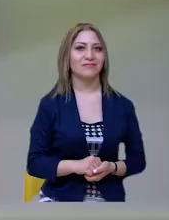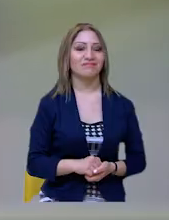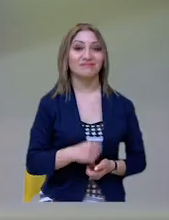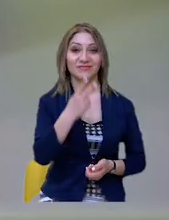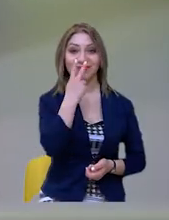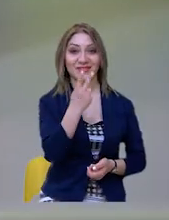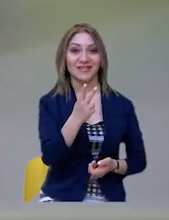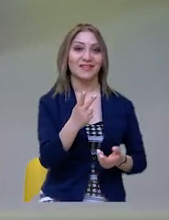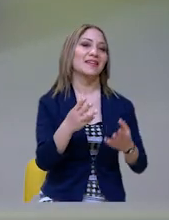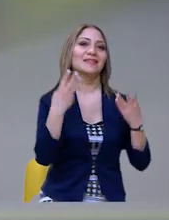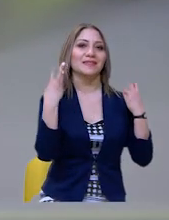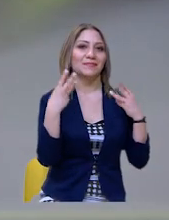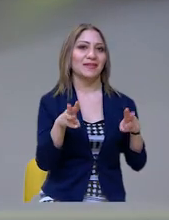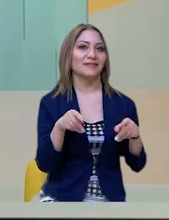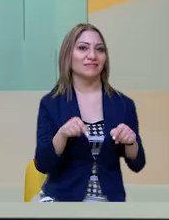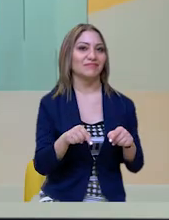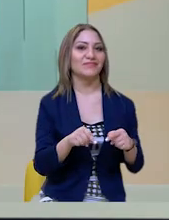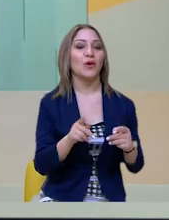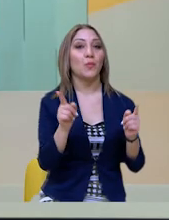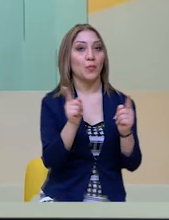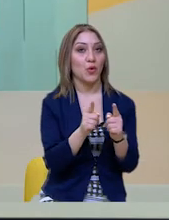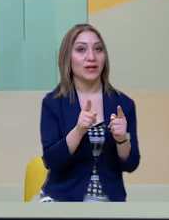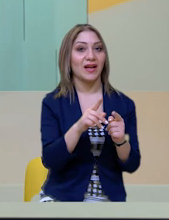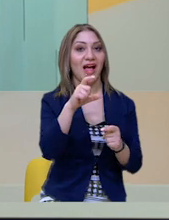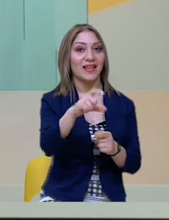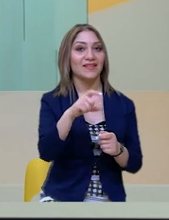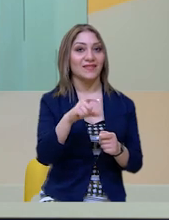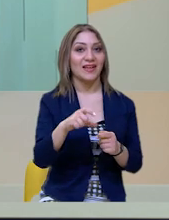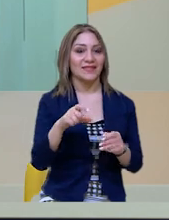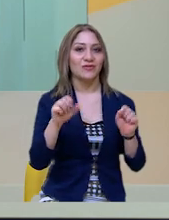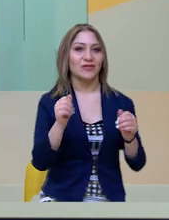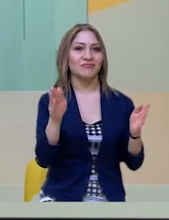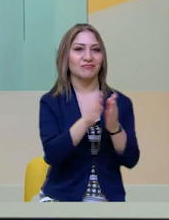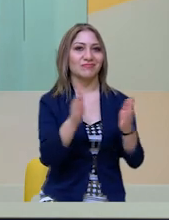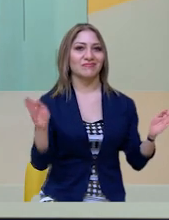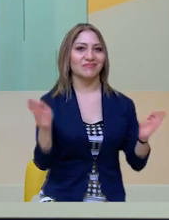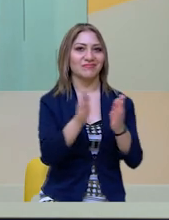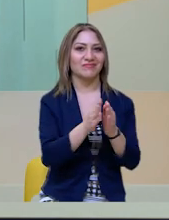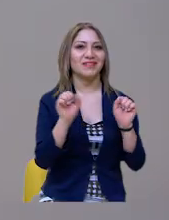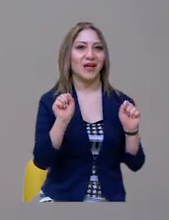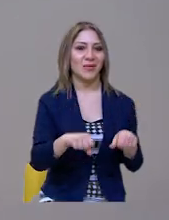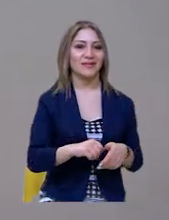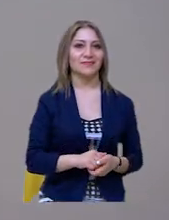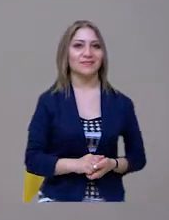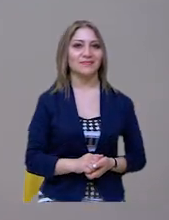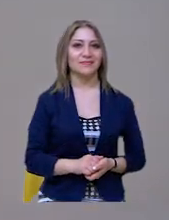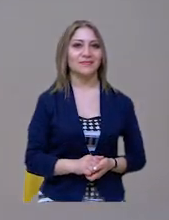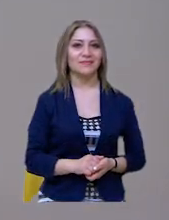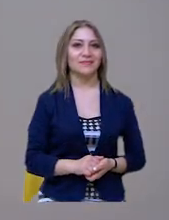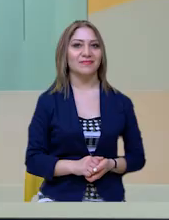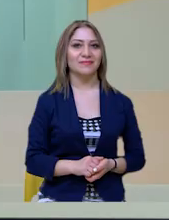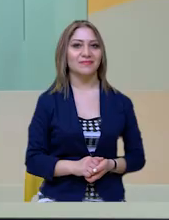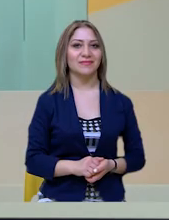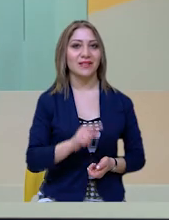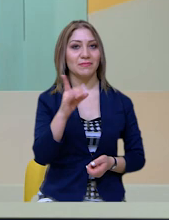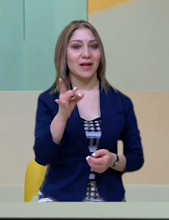Տեսեք երեխաներ, ահա այսպես, փոքրիկ հատվածներ, որ կարողանանք ծալել, բացել ու փակել։ Մի անգամ